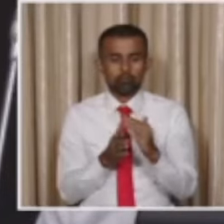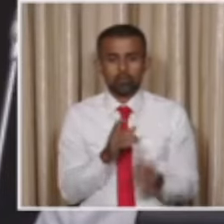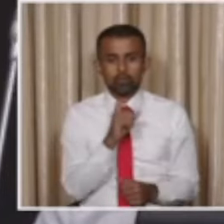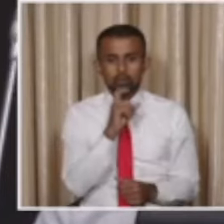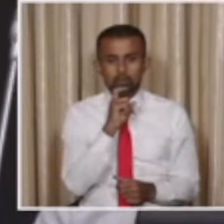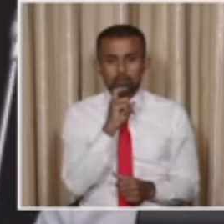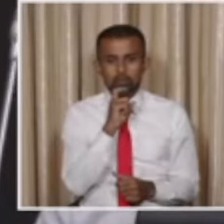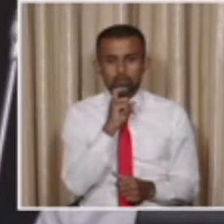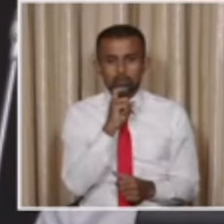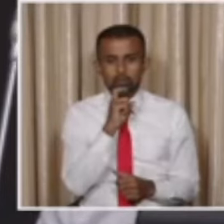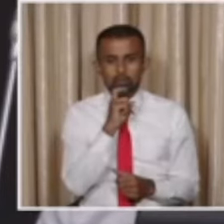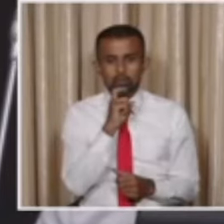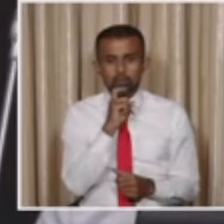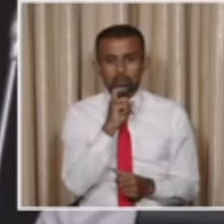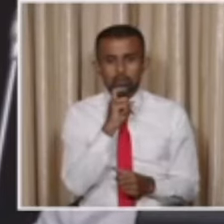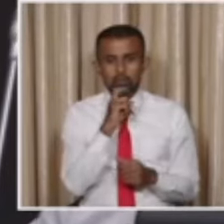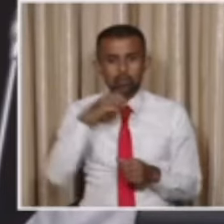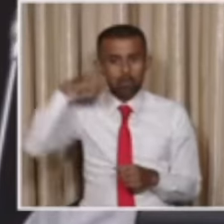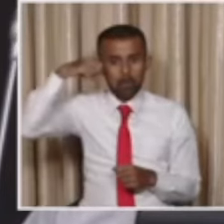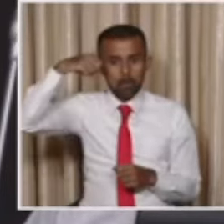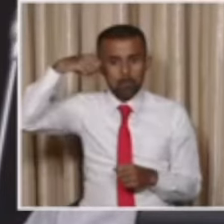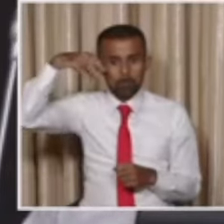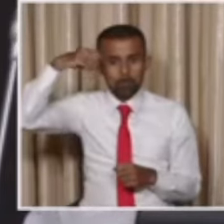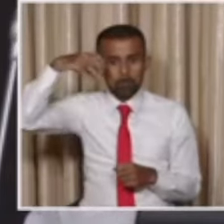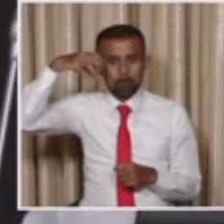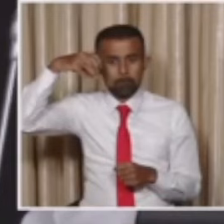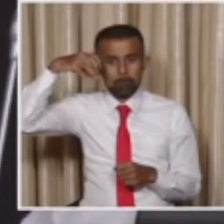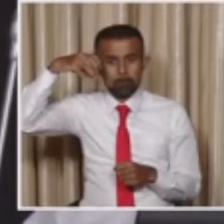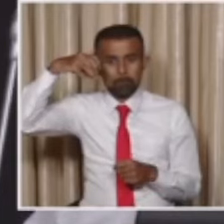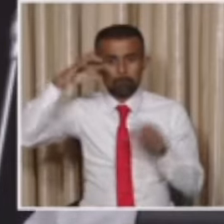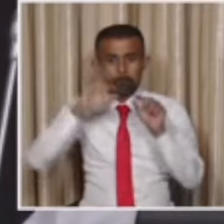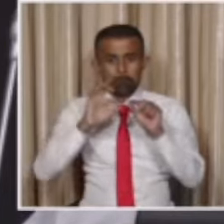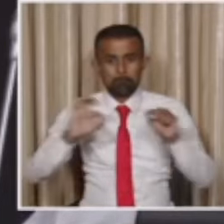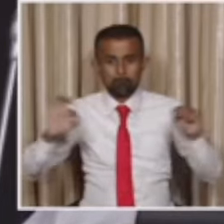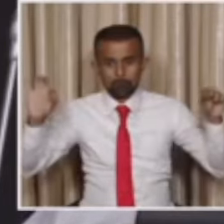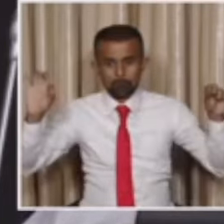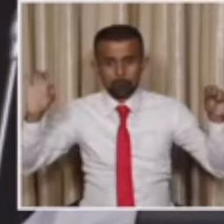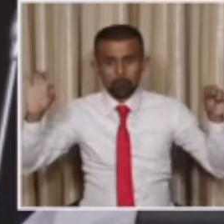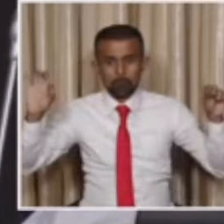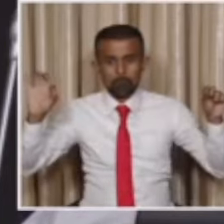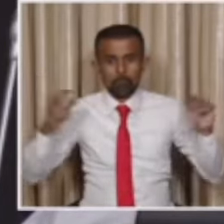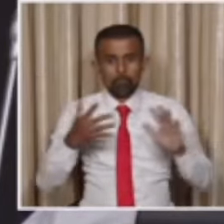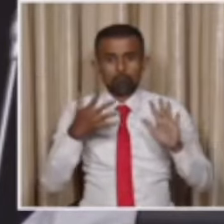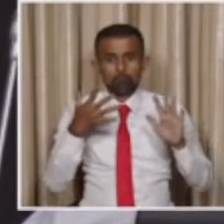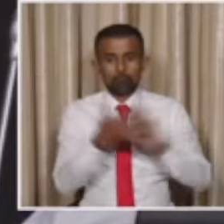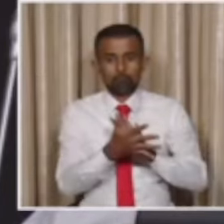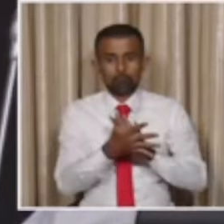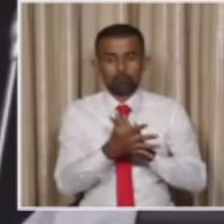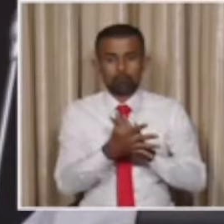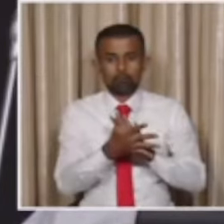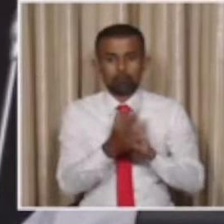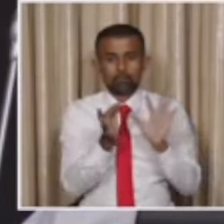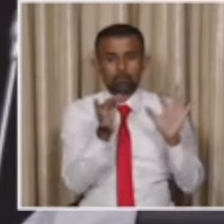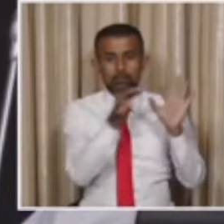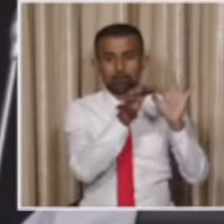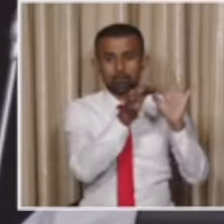අධිකරණයේ වයර් එක විදුලි මේ විදුලි පතය වැරදි විදියට ඒක සම්බන්ධ